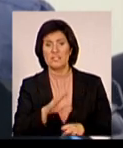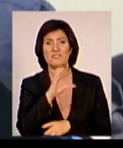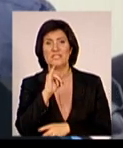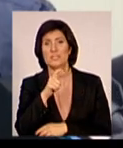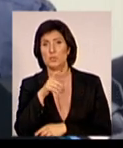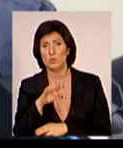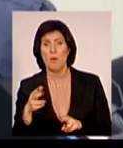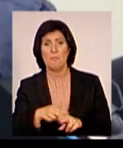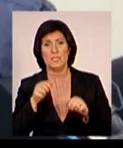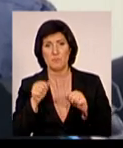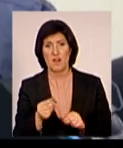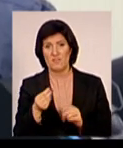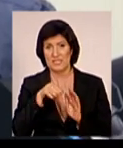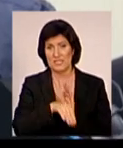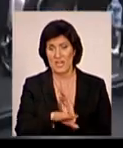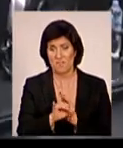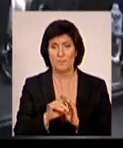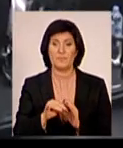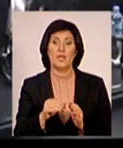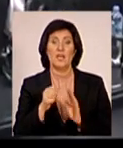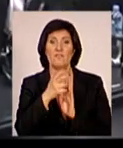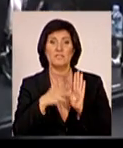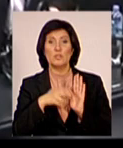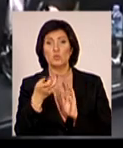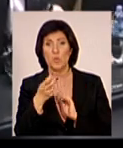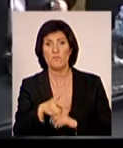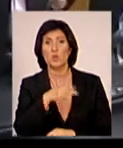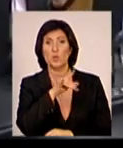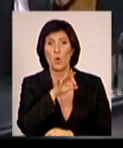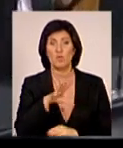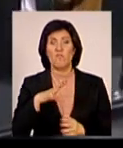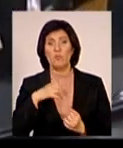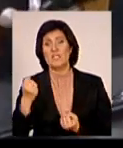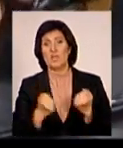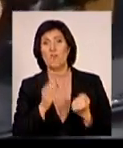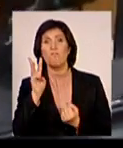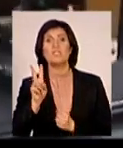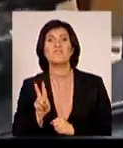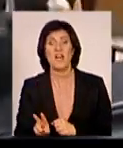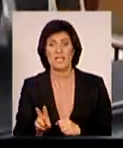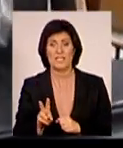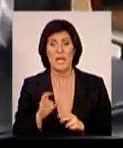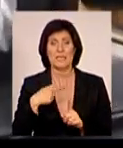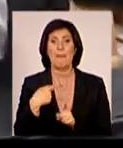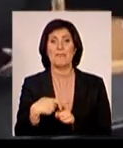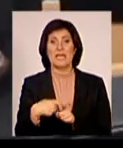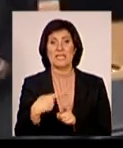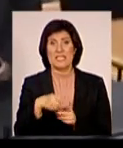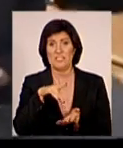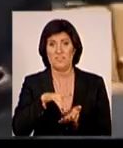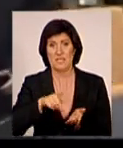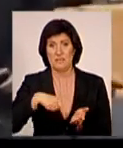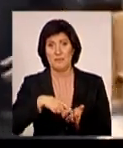СІЗО без права внести заставу. Нагадаю, 18 жовтня Геннадій Дронов був за кермом «Фольксвагена». На перехресті у